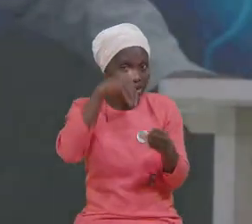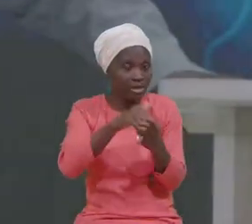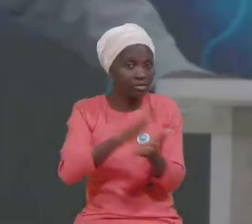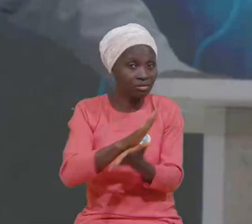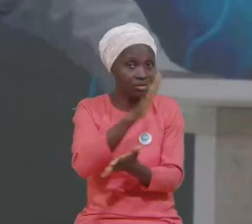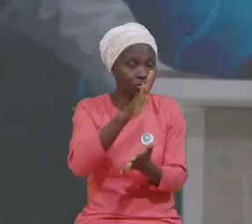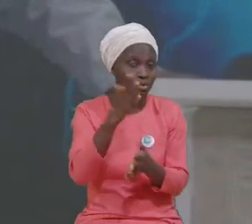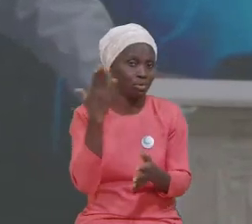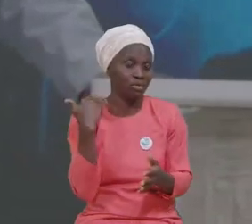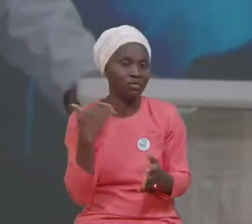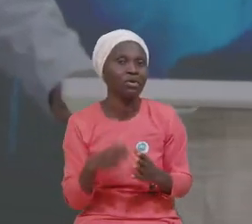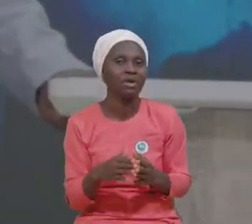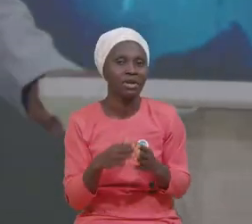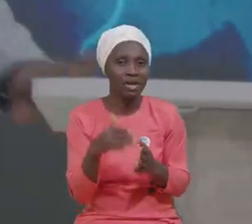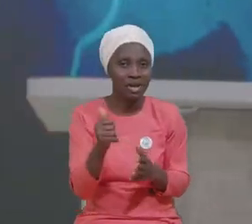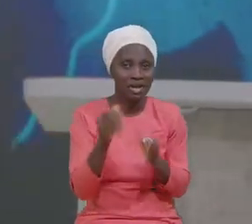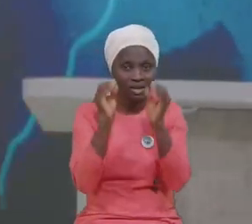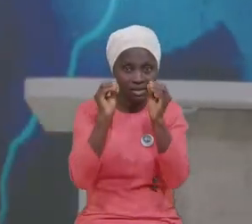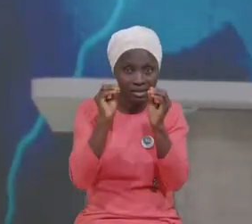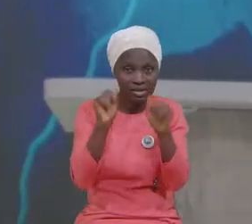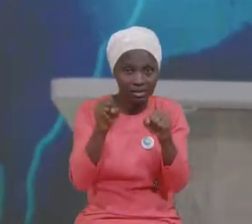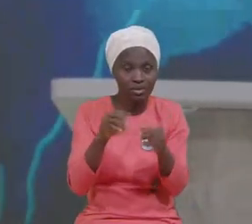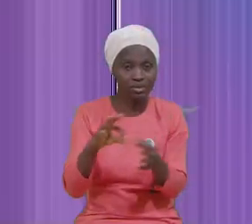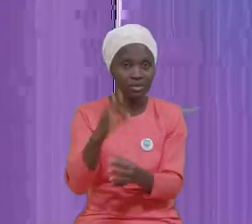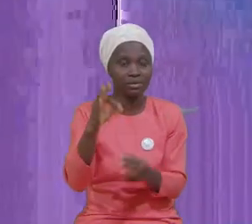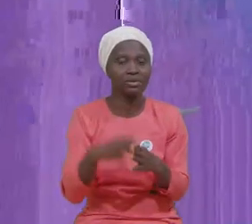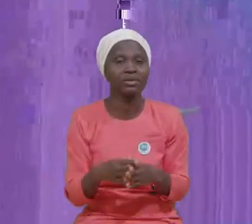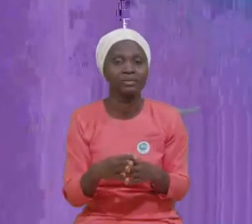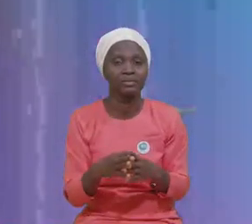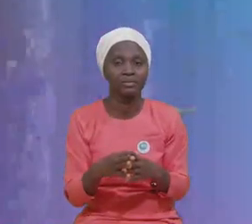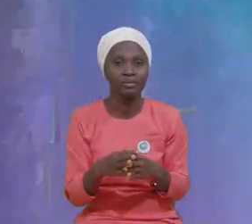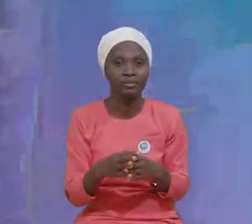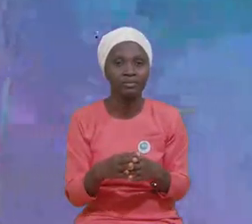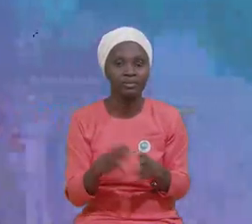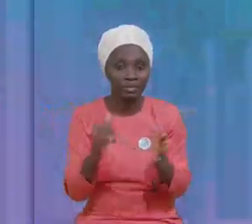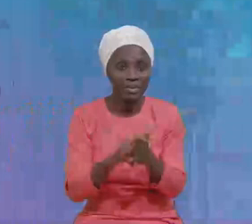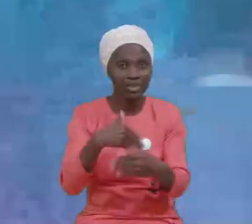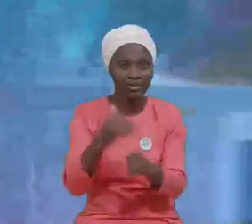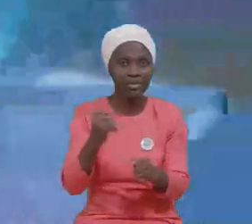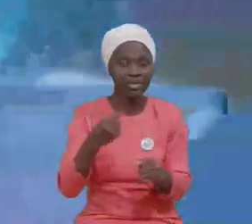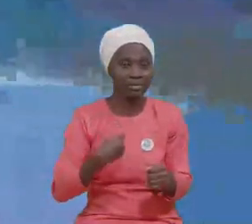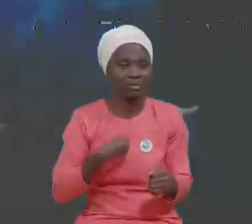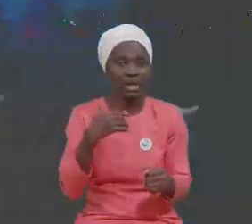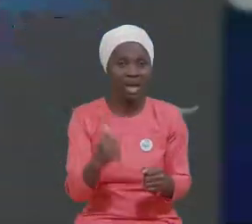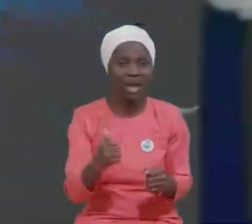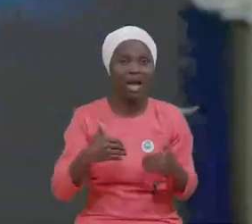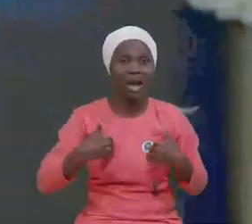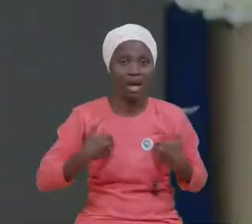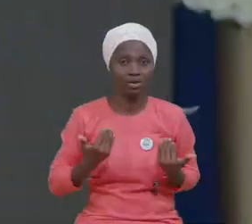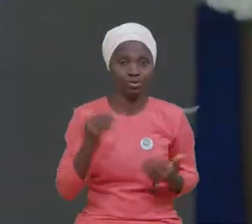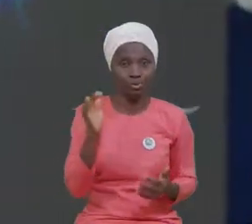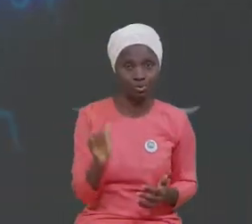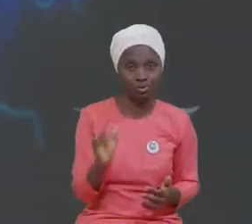l'école. Cet esprit d'apprentissage fait de moi un jeune. Et